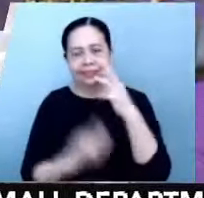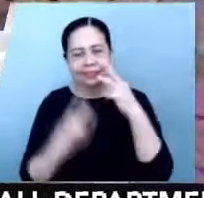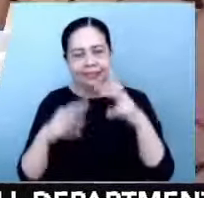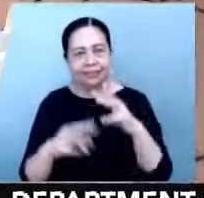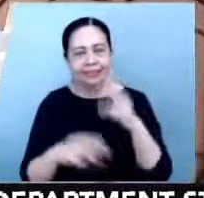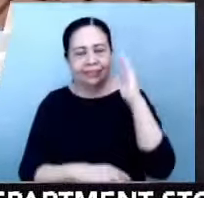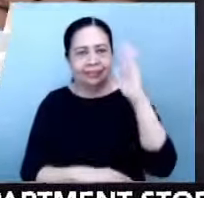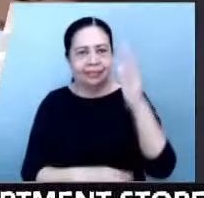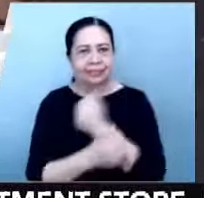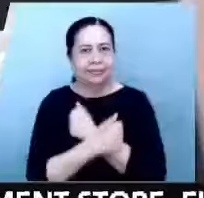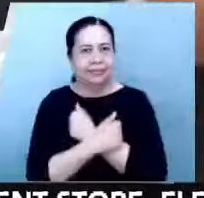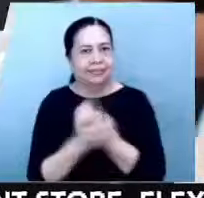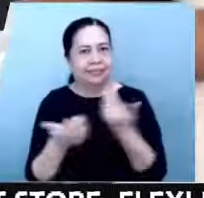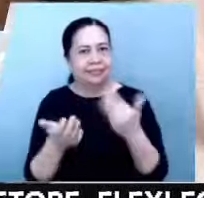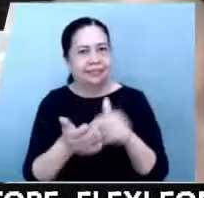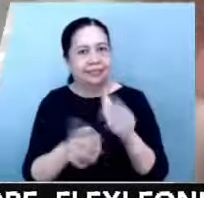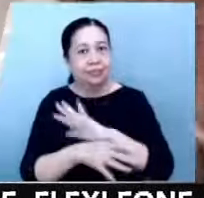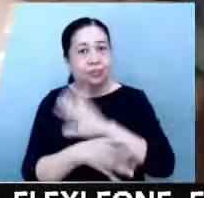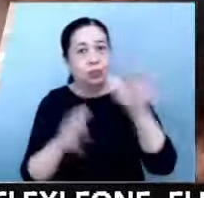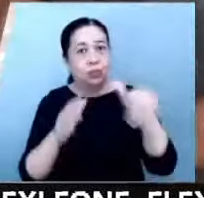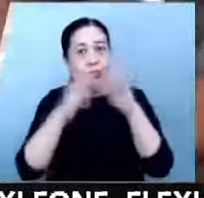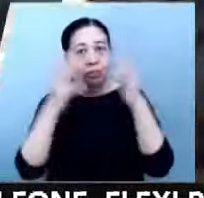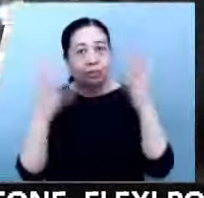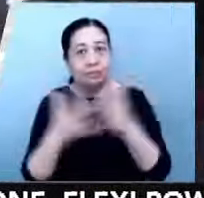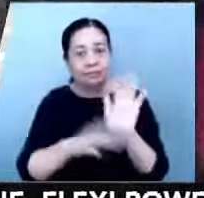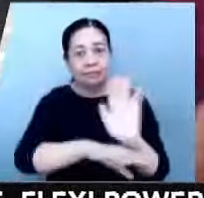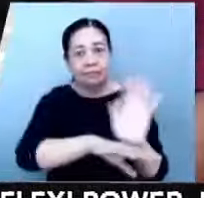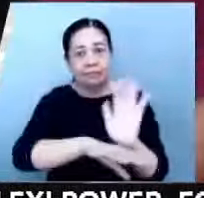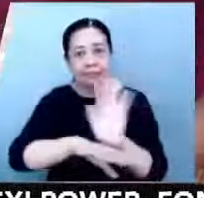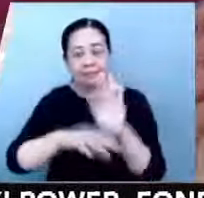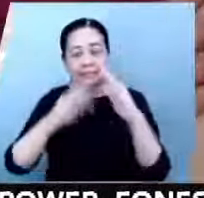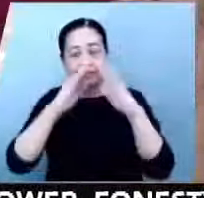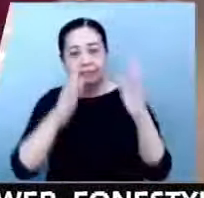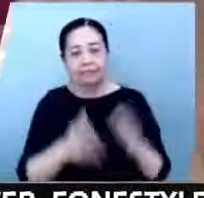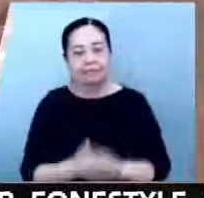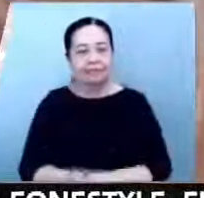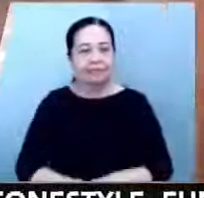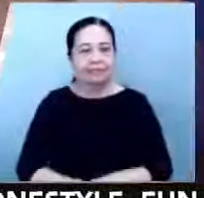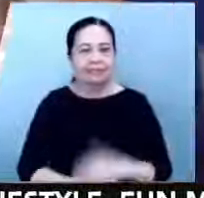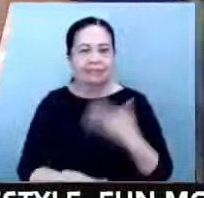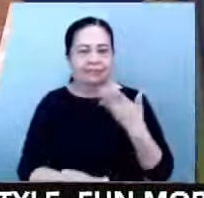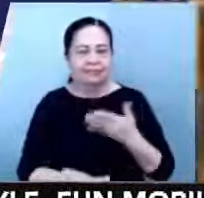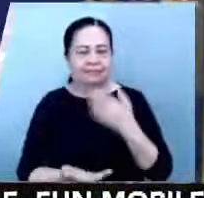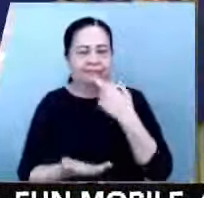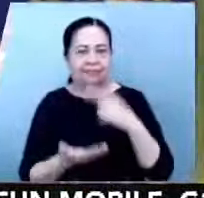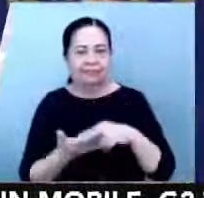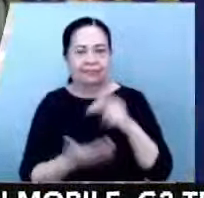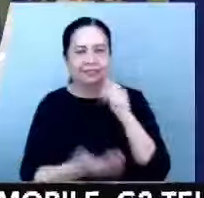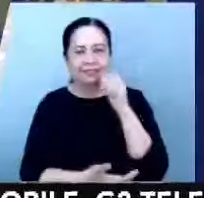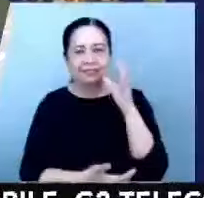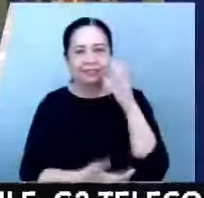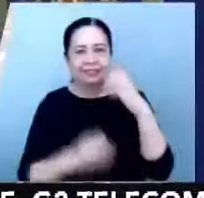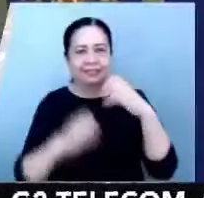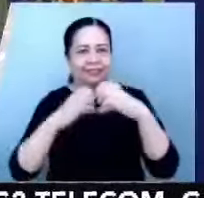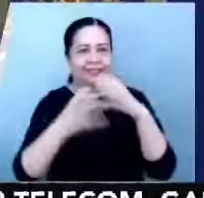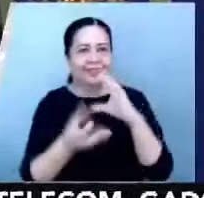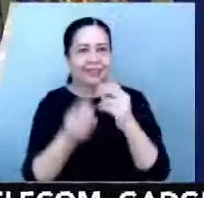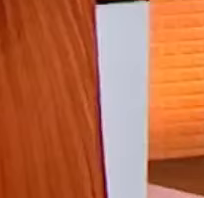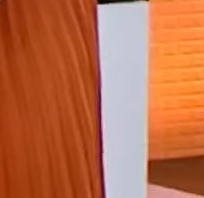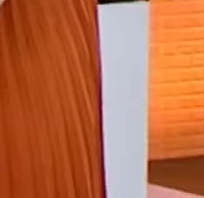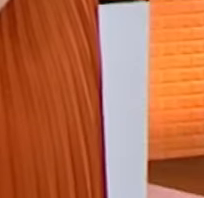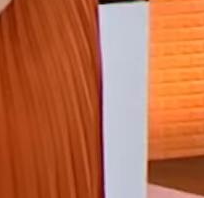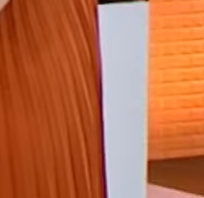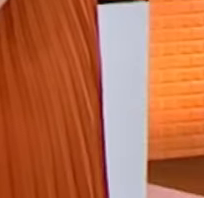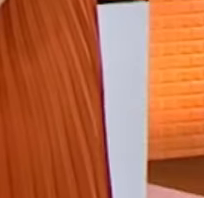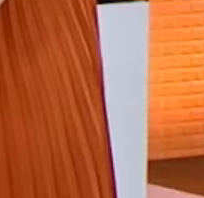cinemas worldwide. Ito ang unang balita. Aubrey Carampel para sa GMA Integrated News.